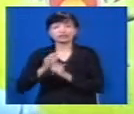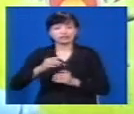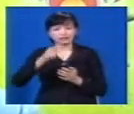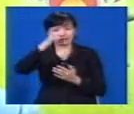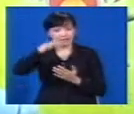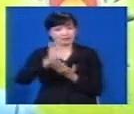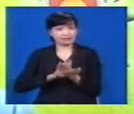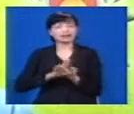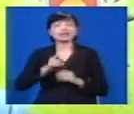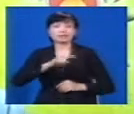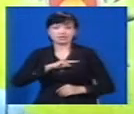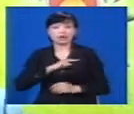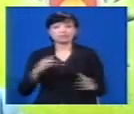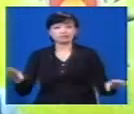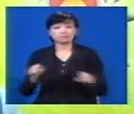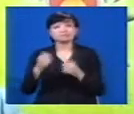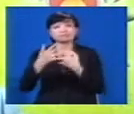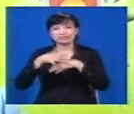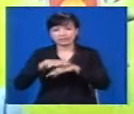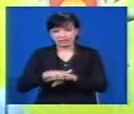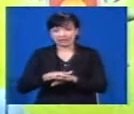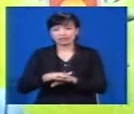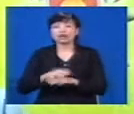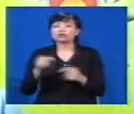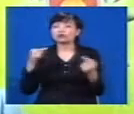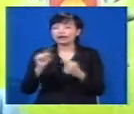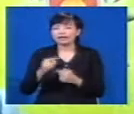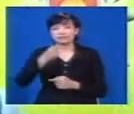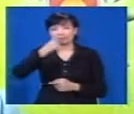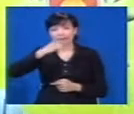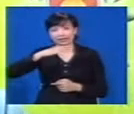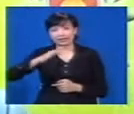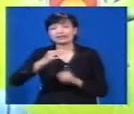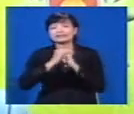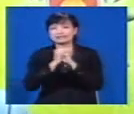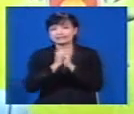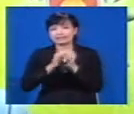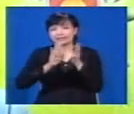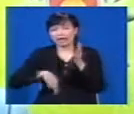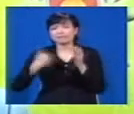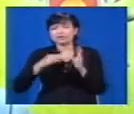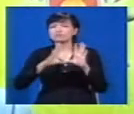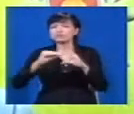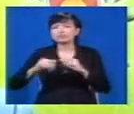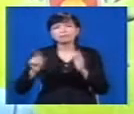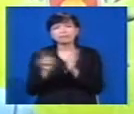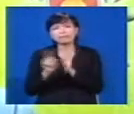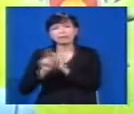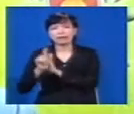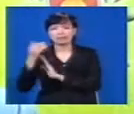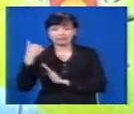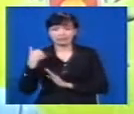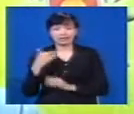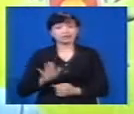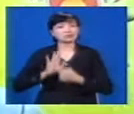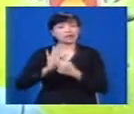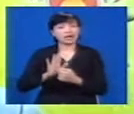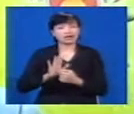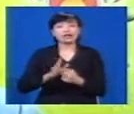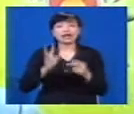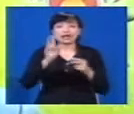ในการประสานงานในความร่วมมือในเรื่องของทะเลจีนใต้ค่ะซึ่งก็ได้มีการประชุมกันหลายครั้งค่ะตั้งแต่ในเรื่องของการประชุมระดับรัฐม